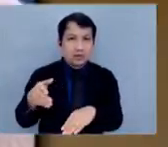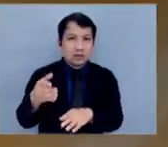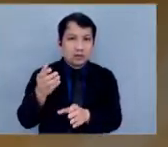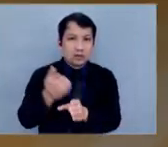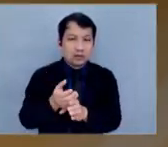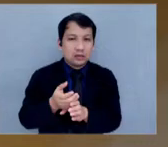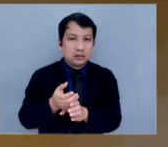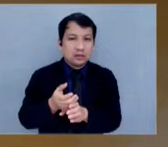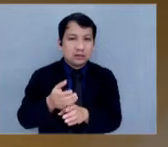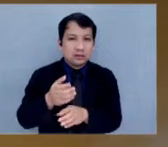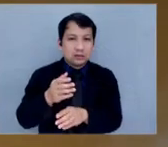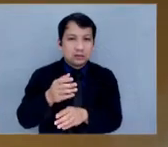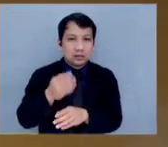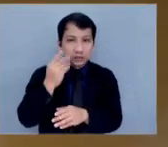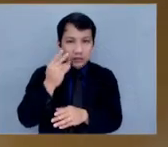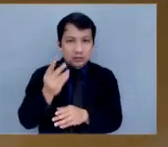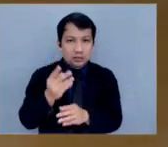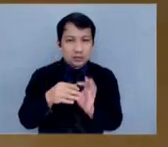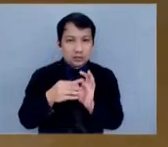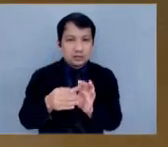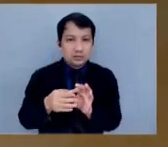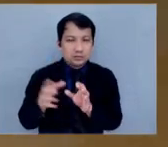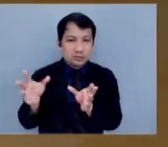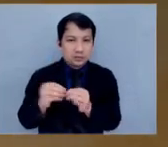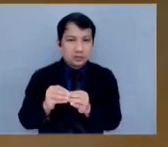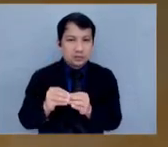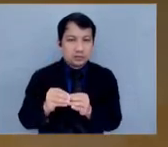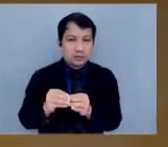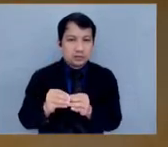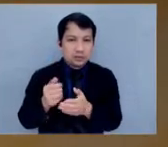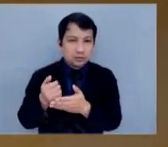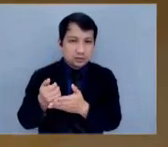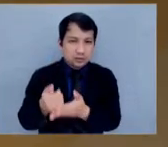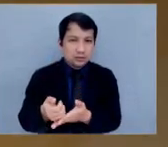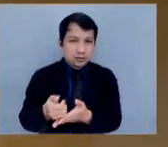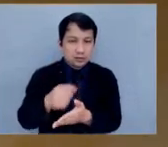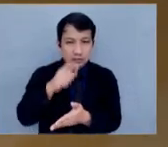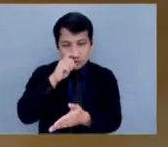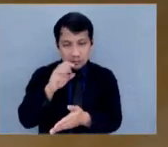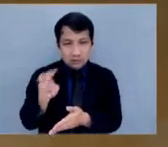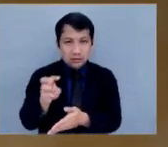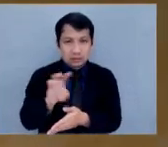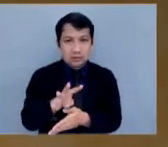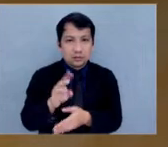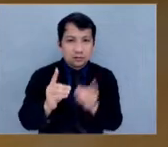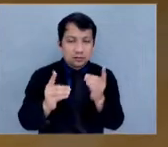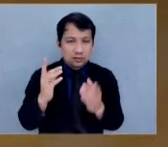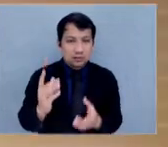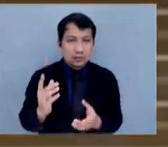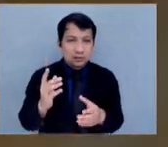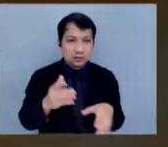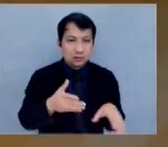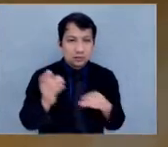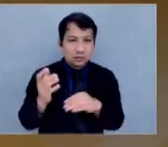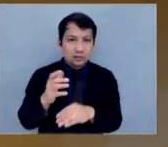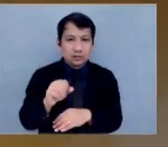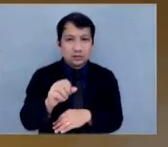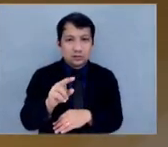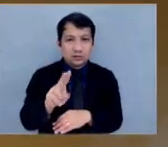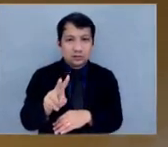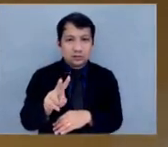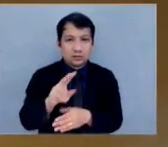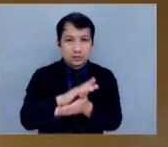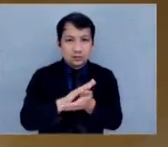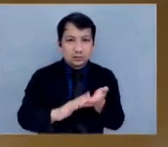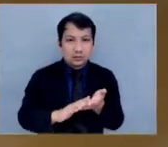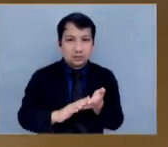namang rumispondi ang mga otoridad at inalalayan ang 64-anyos na driver palabas ng mini SUV. Duguan naman ang braso